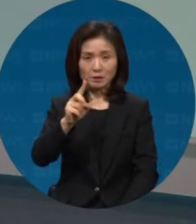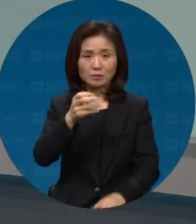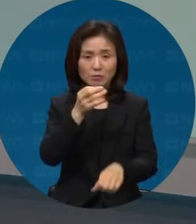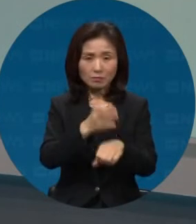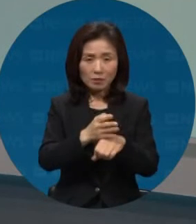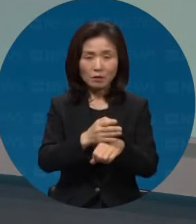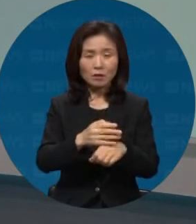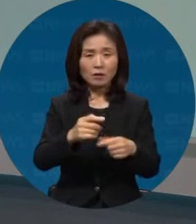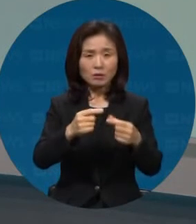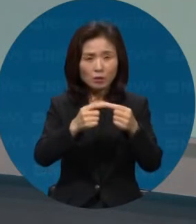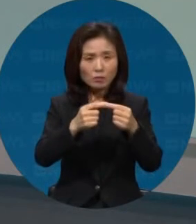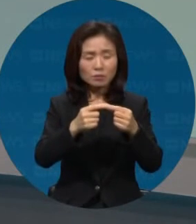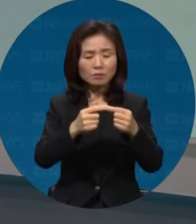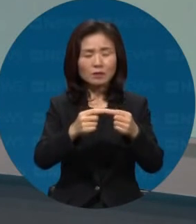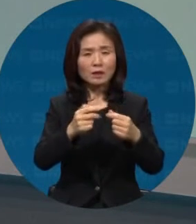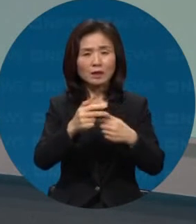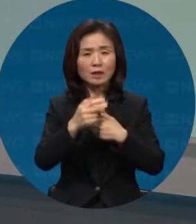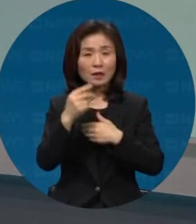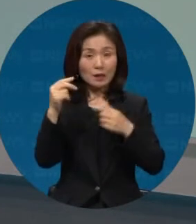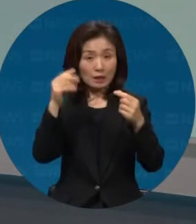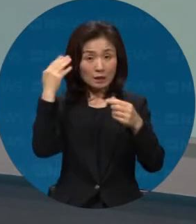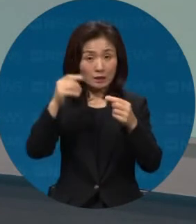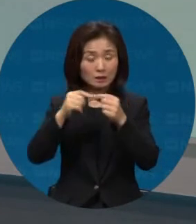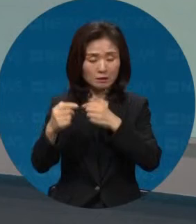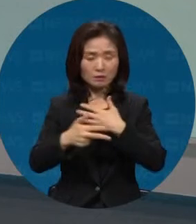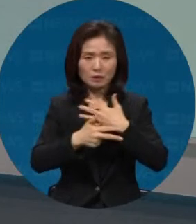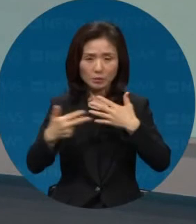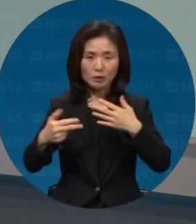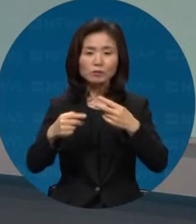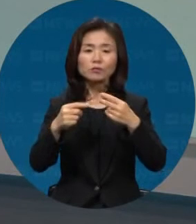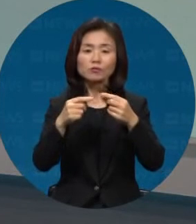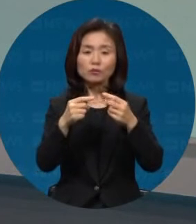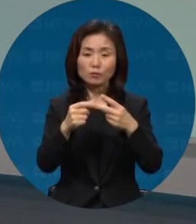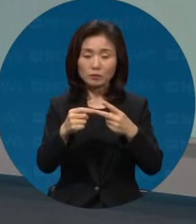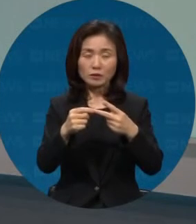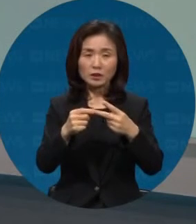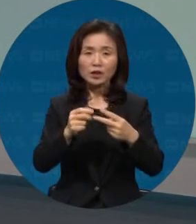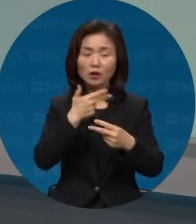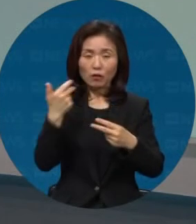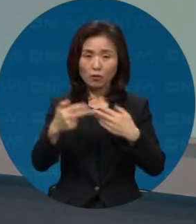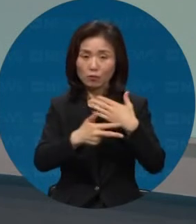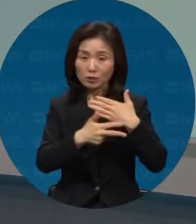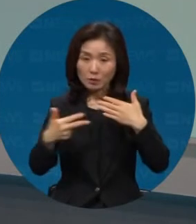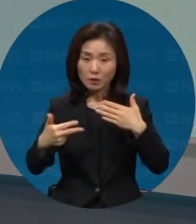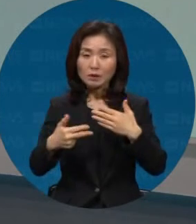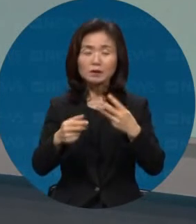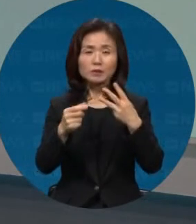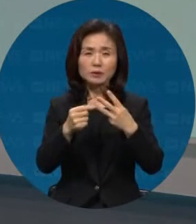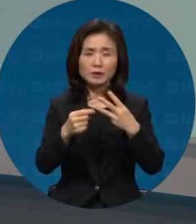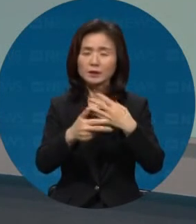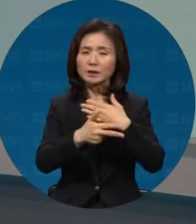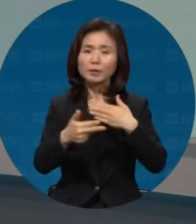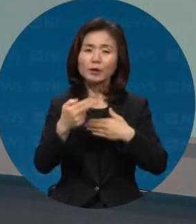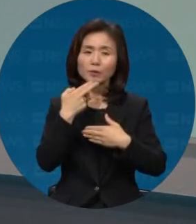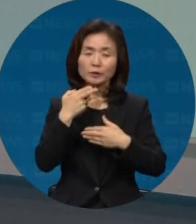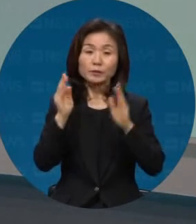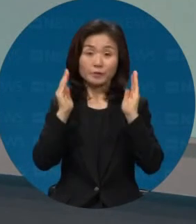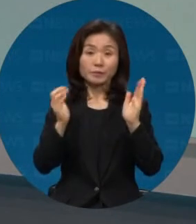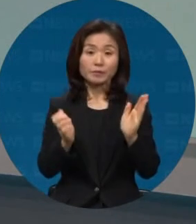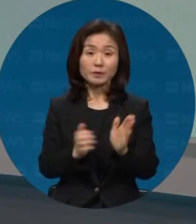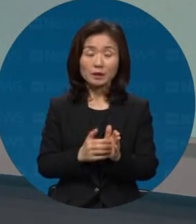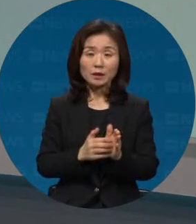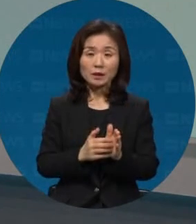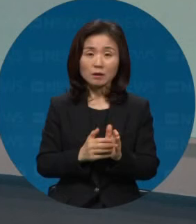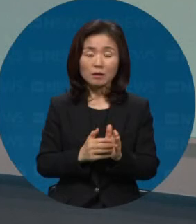그 다음에는 영어 자막으로 보고 마지막으로는 자막없이 보는 순서로 영어를 공부 했다는군요 자 이런